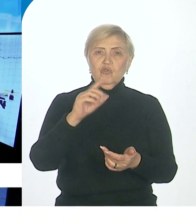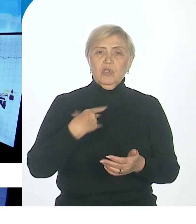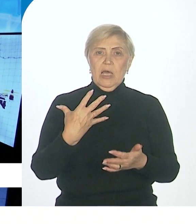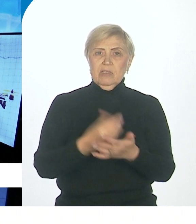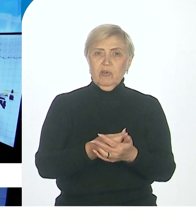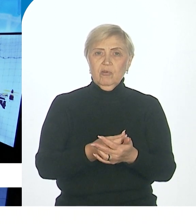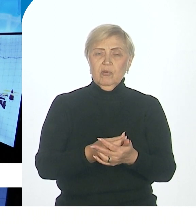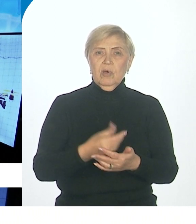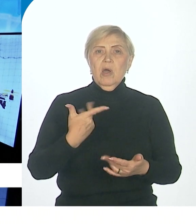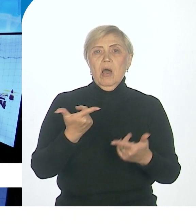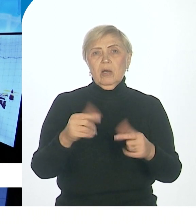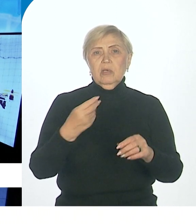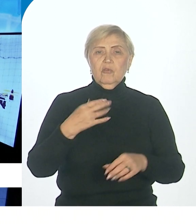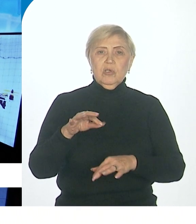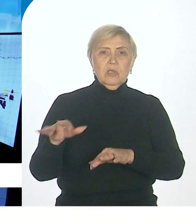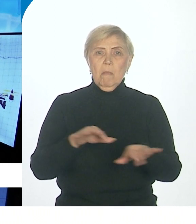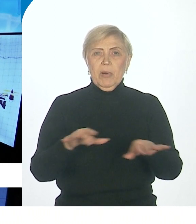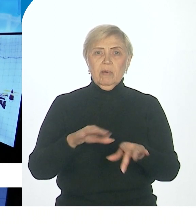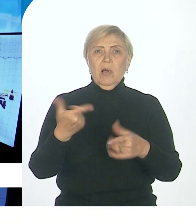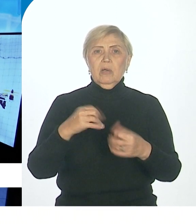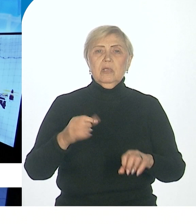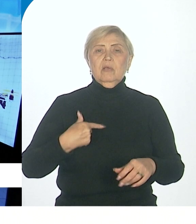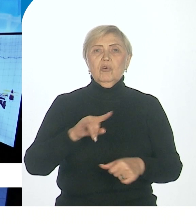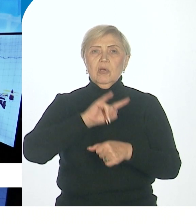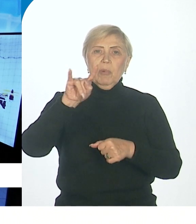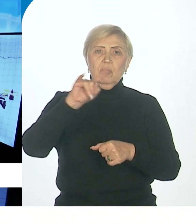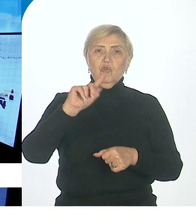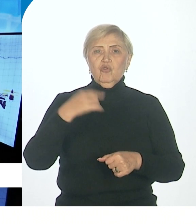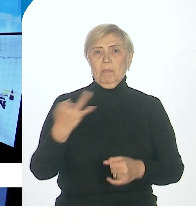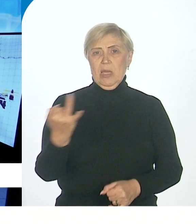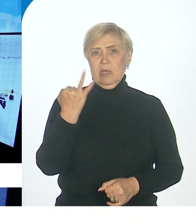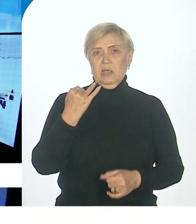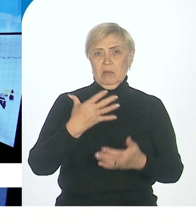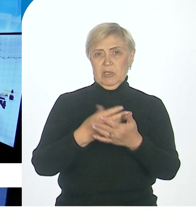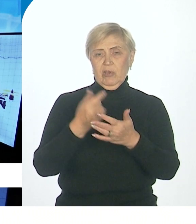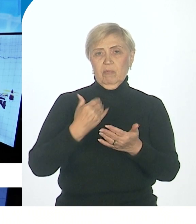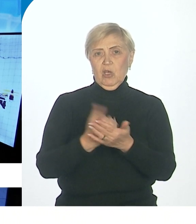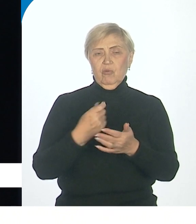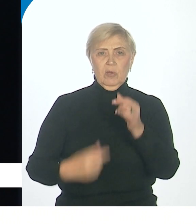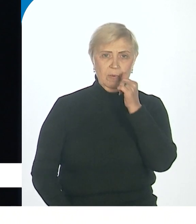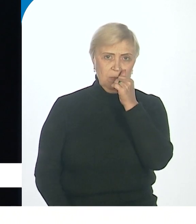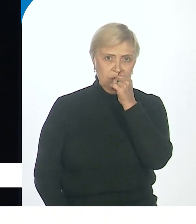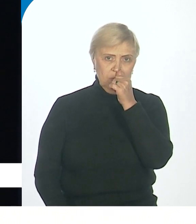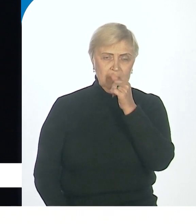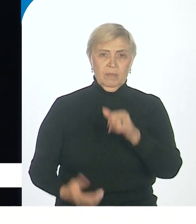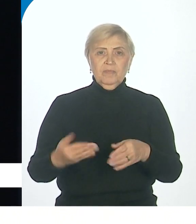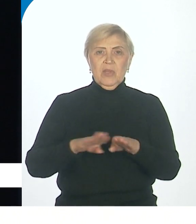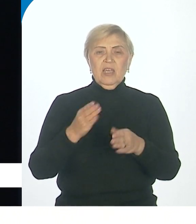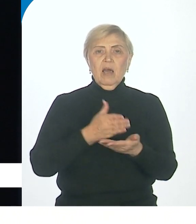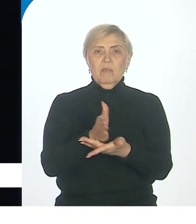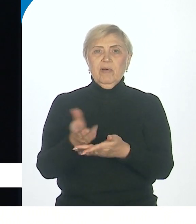свое, где-то программировать, где-то полеты, по интересам. И таких направлений очень